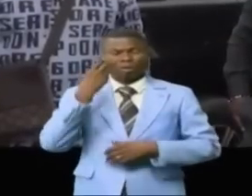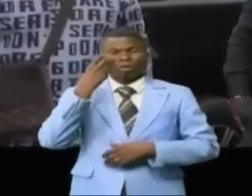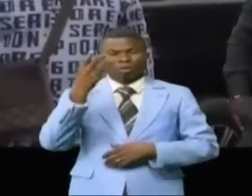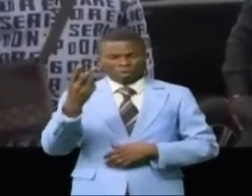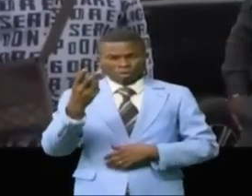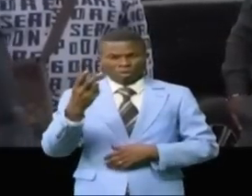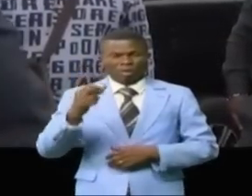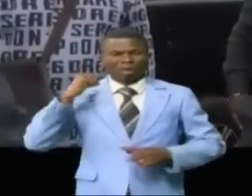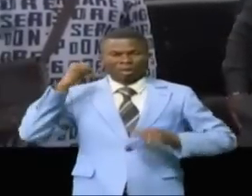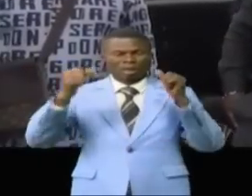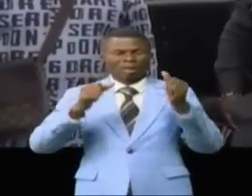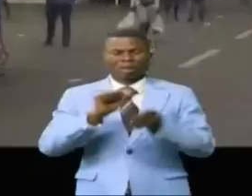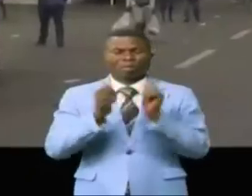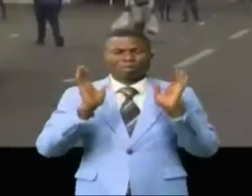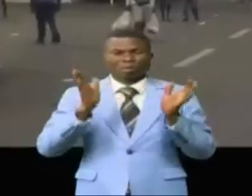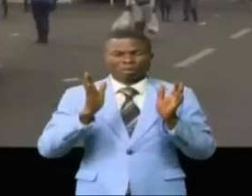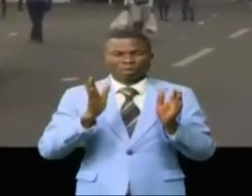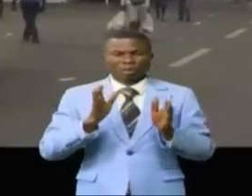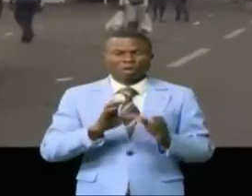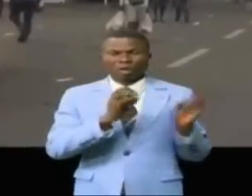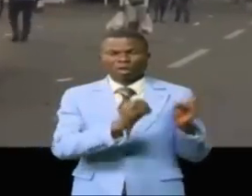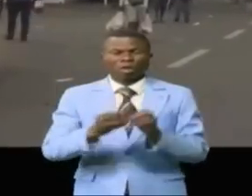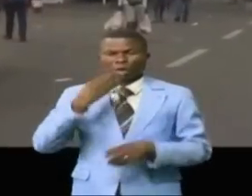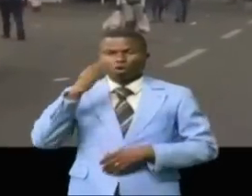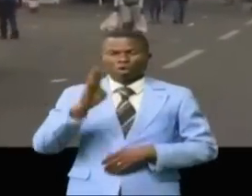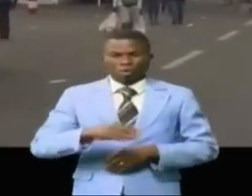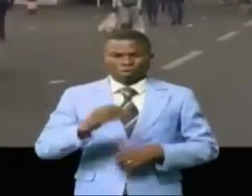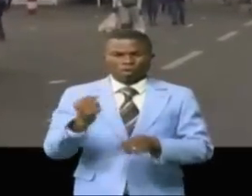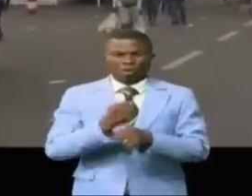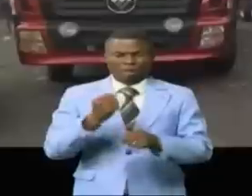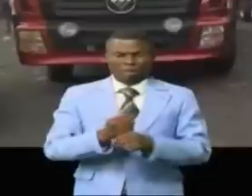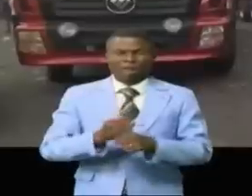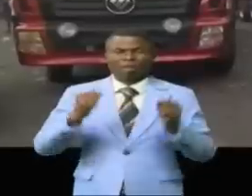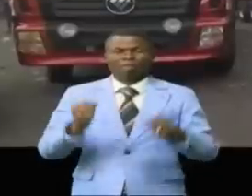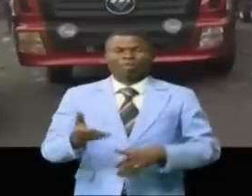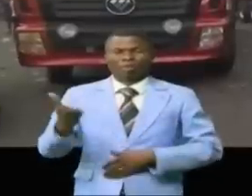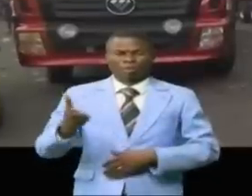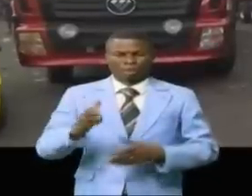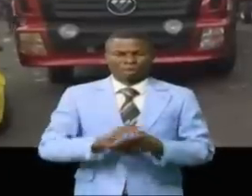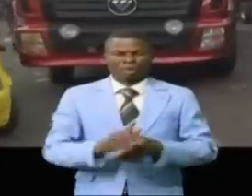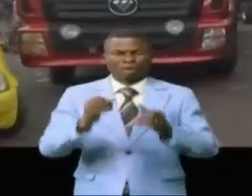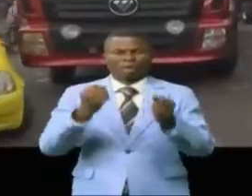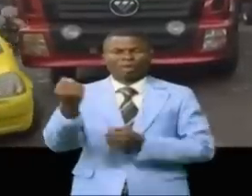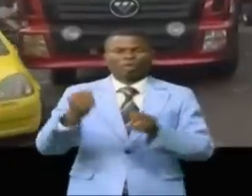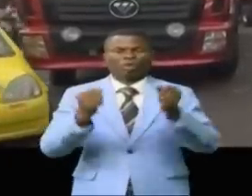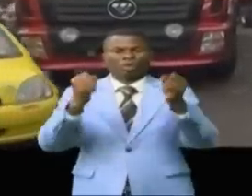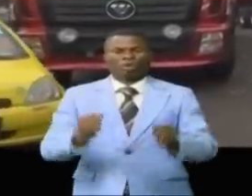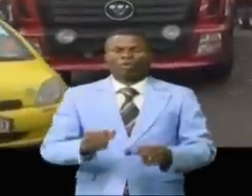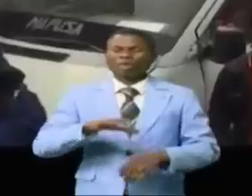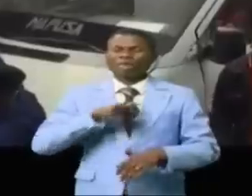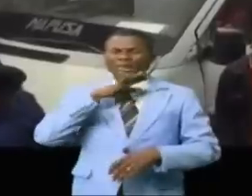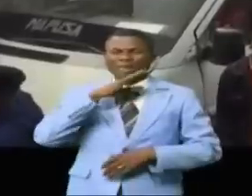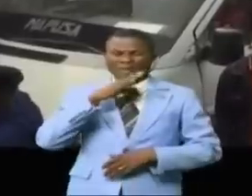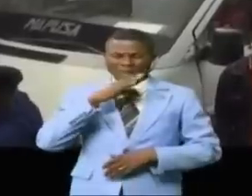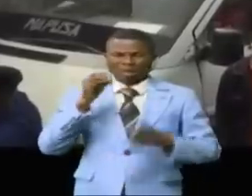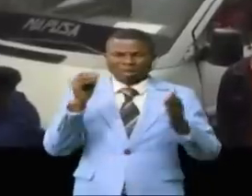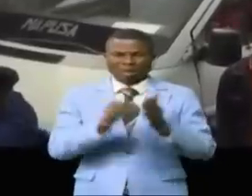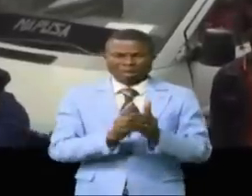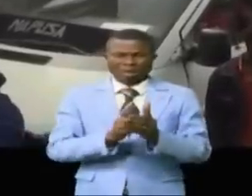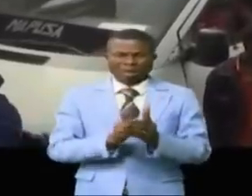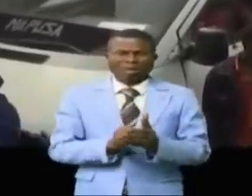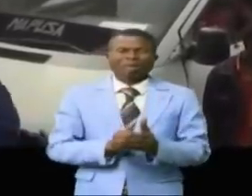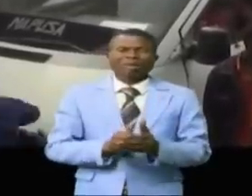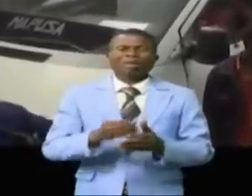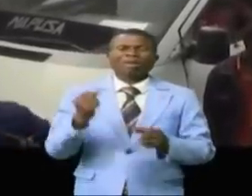un spectacle désolant, la mauvaise organisation du service de péage, les mauvais stationnements de certains chauffeurs ou encore l'insuffisance